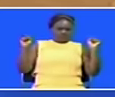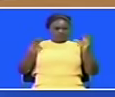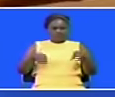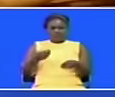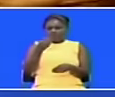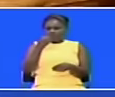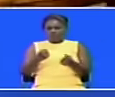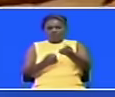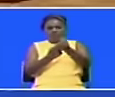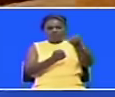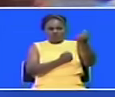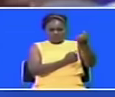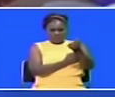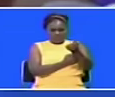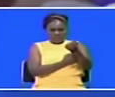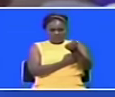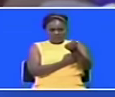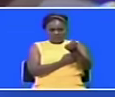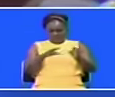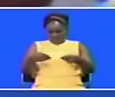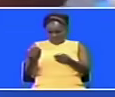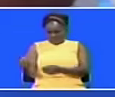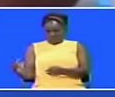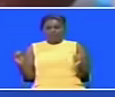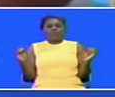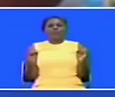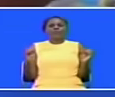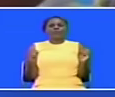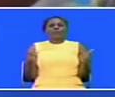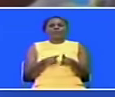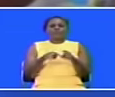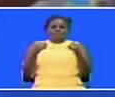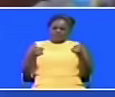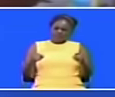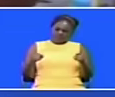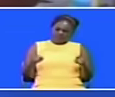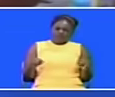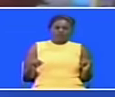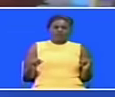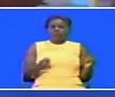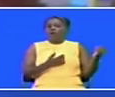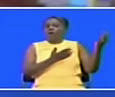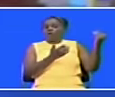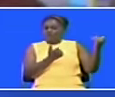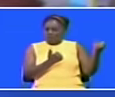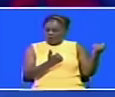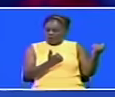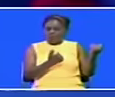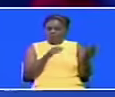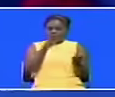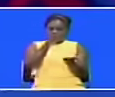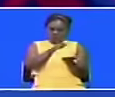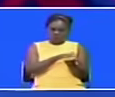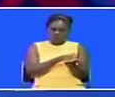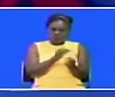cha msaada wanachostahili kuwapa watoto wao. Na licha juhudi zozote, matumaini yanaendelea kudidimia.